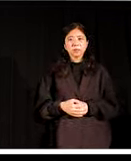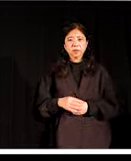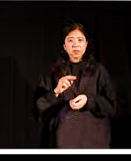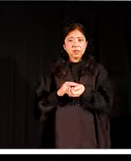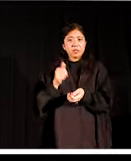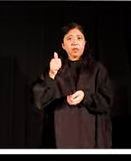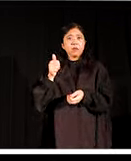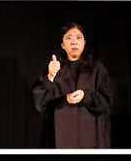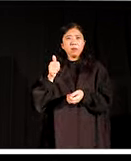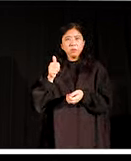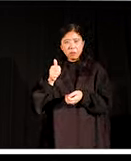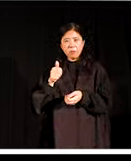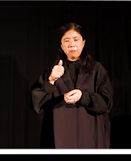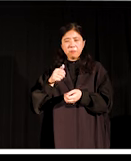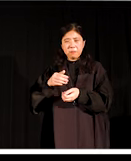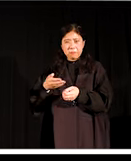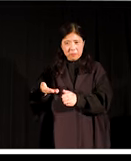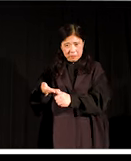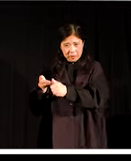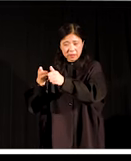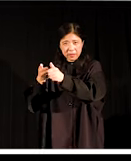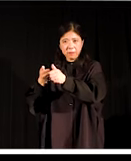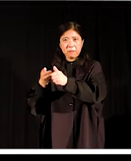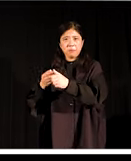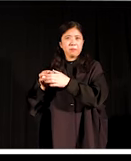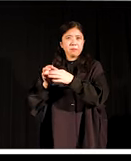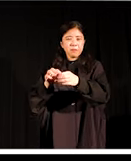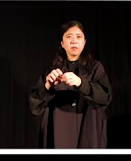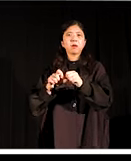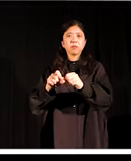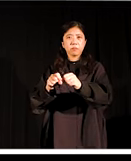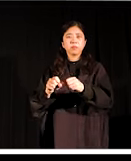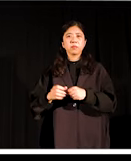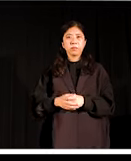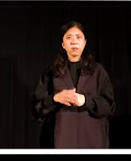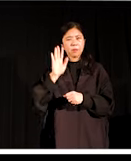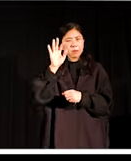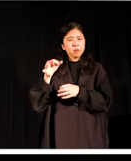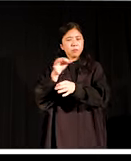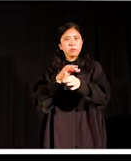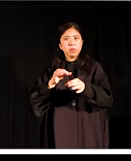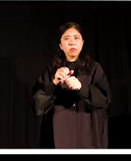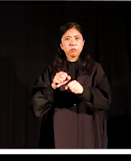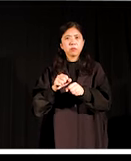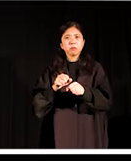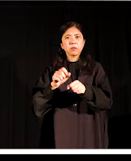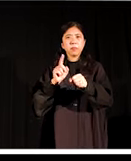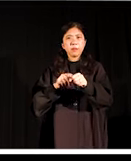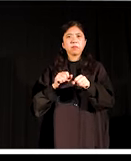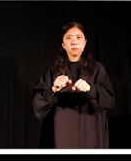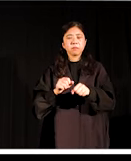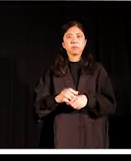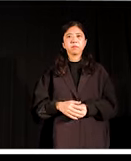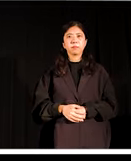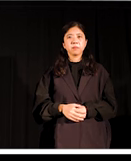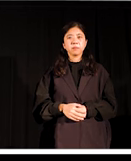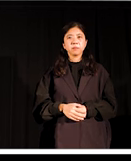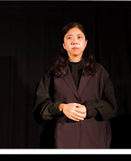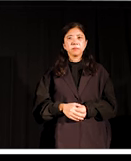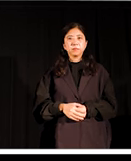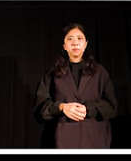て持続可能な医療にしていくことで2030年には現地スタッフによる運営というのを目指していますで今までに